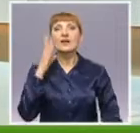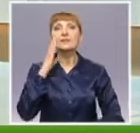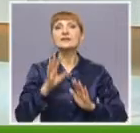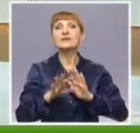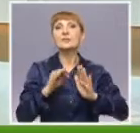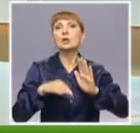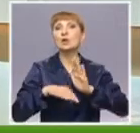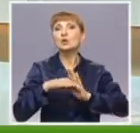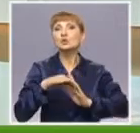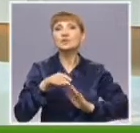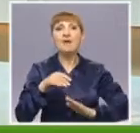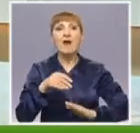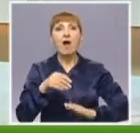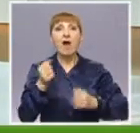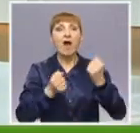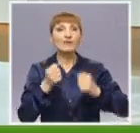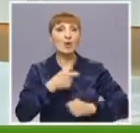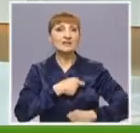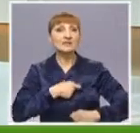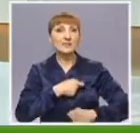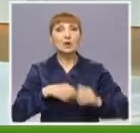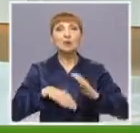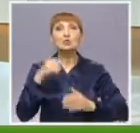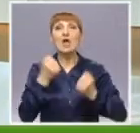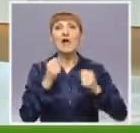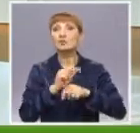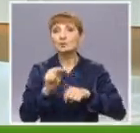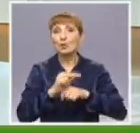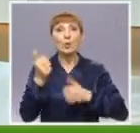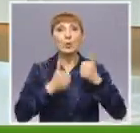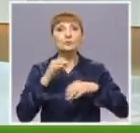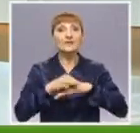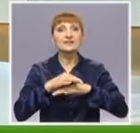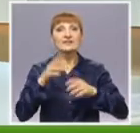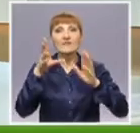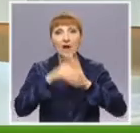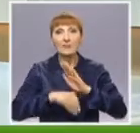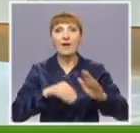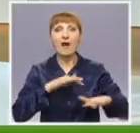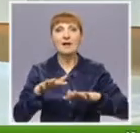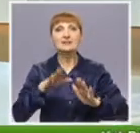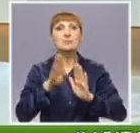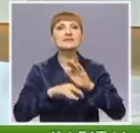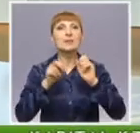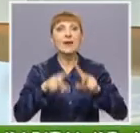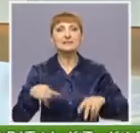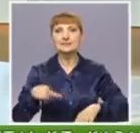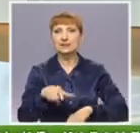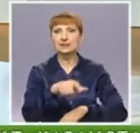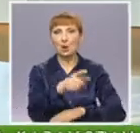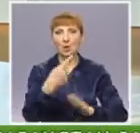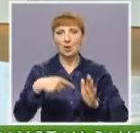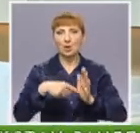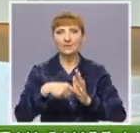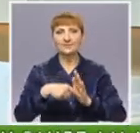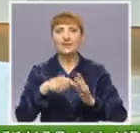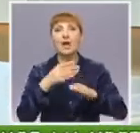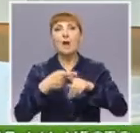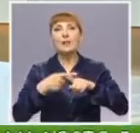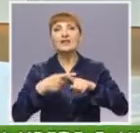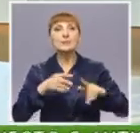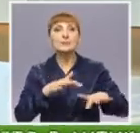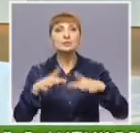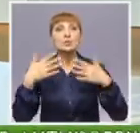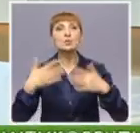В Алматы выбирали лучшего автоинспектора и лучшую автошколу. Конкурсы проводились в рамках акции о безопасности на дорогах мегаполиса.